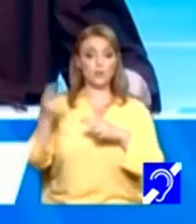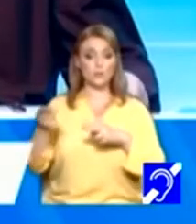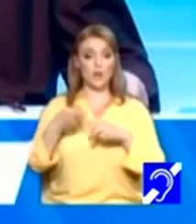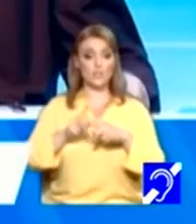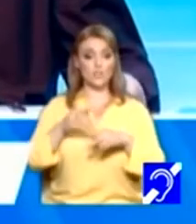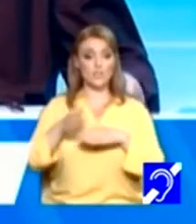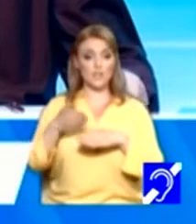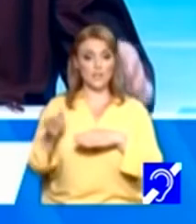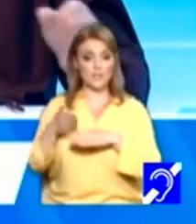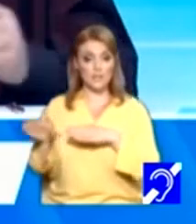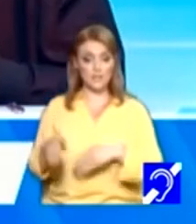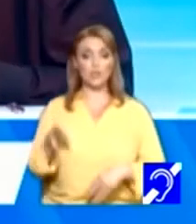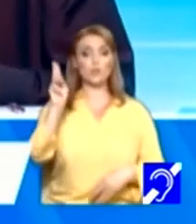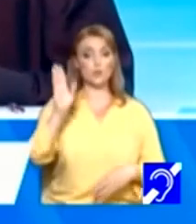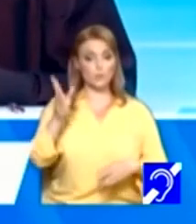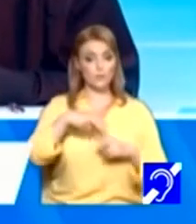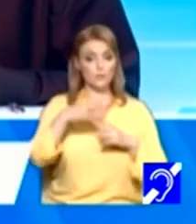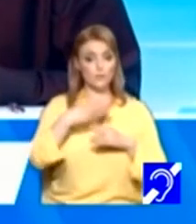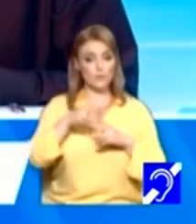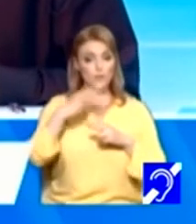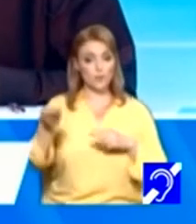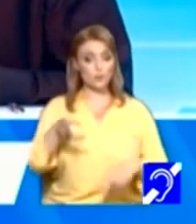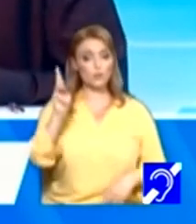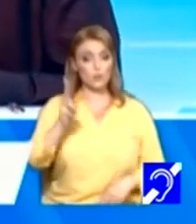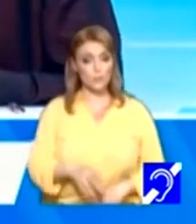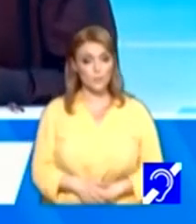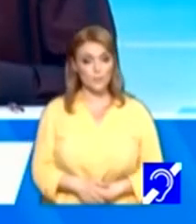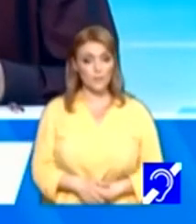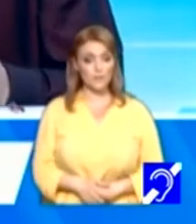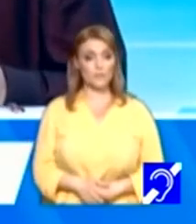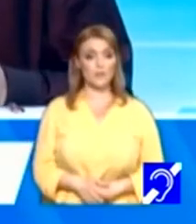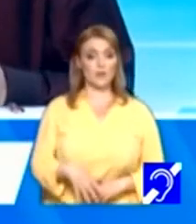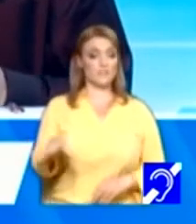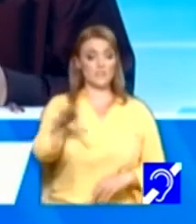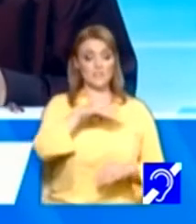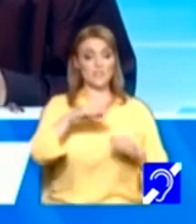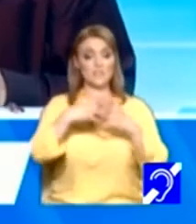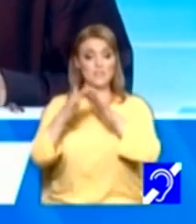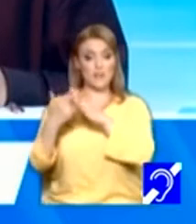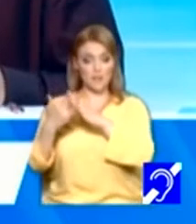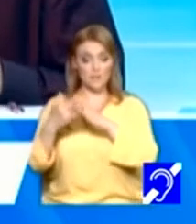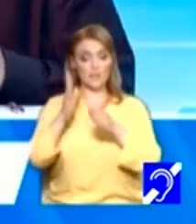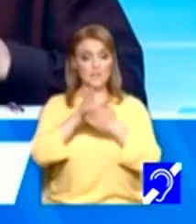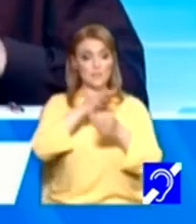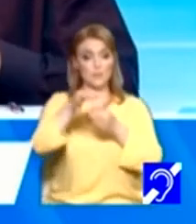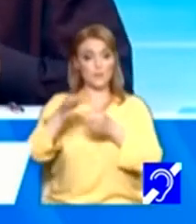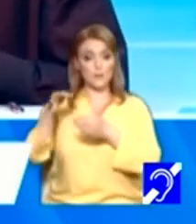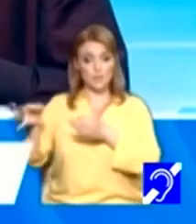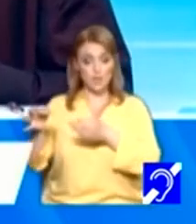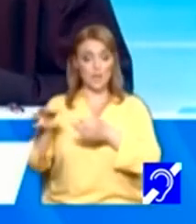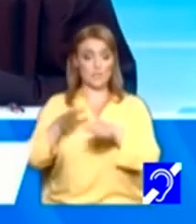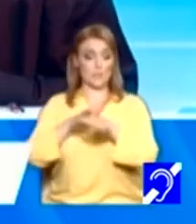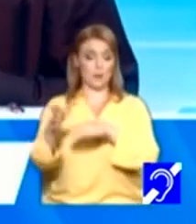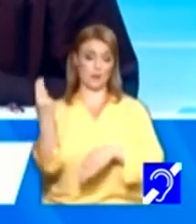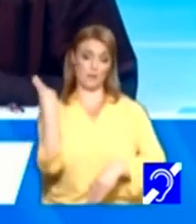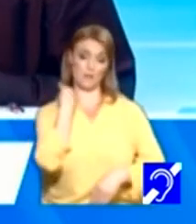v-ați băgat toată regiunea asta, Orhei, raion, satele de pe împrejur, deci într-o datorie foarte mare. Deci altă întrebare. În